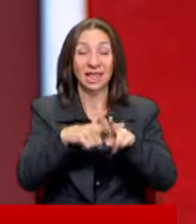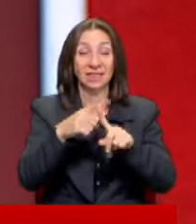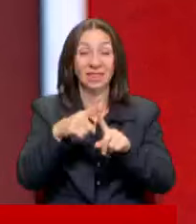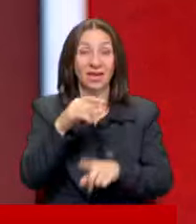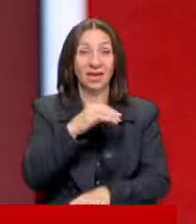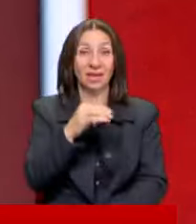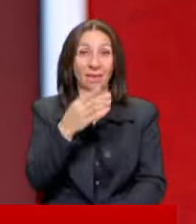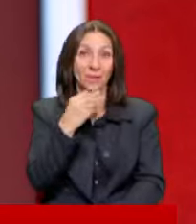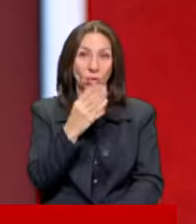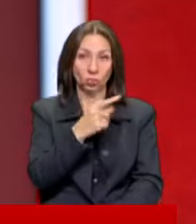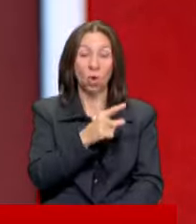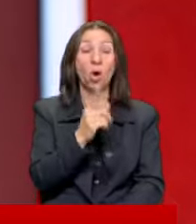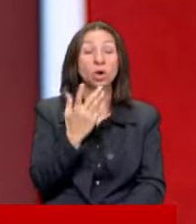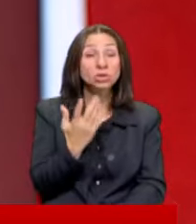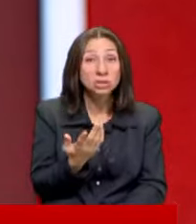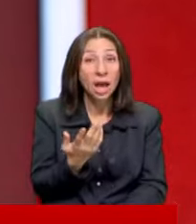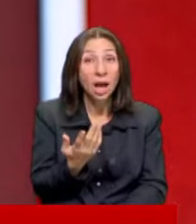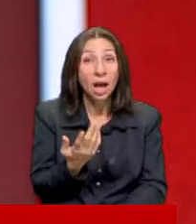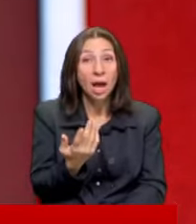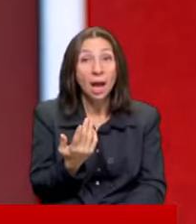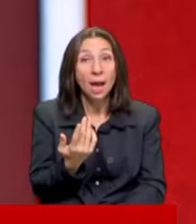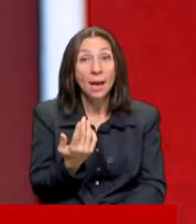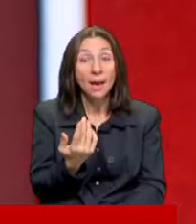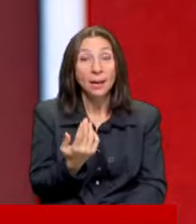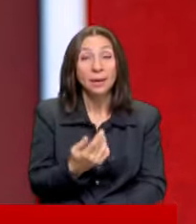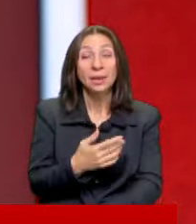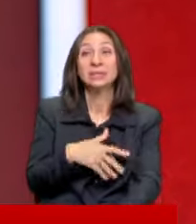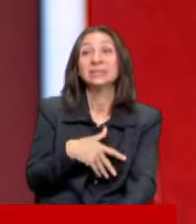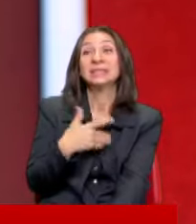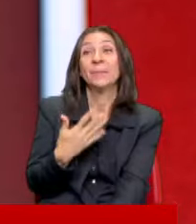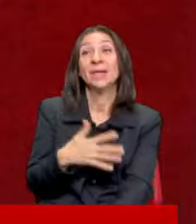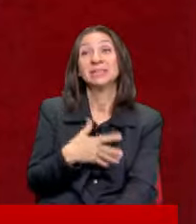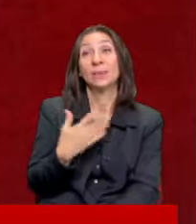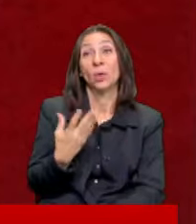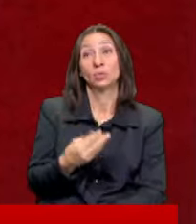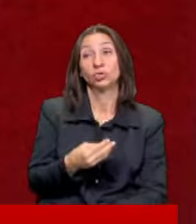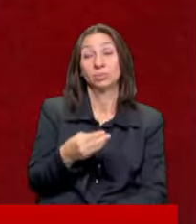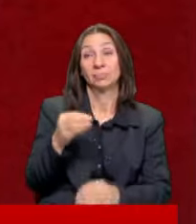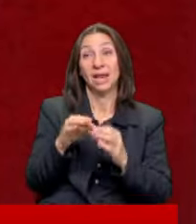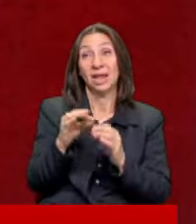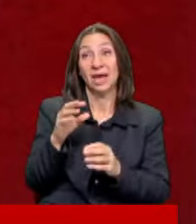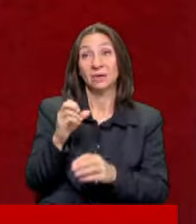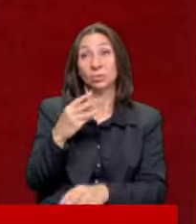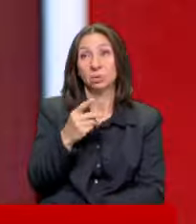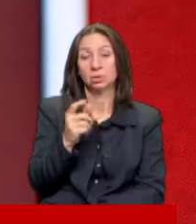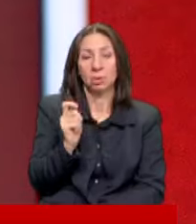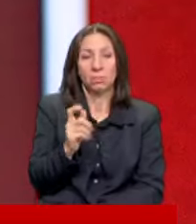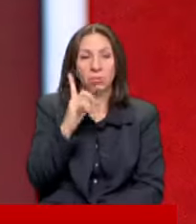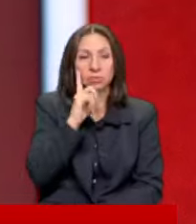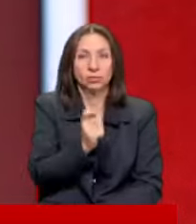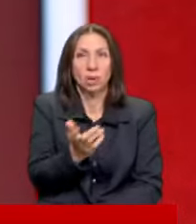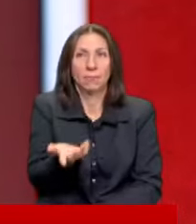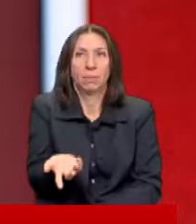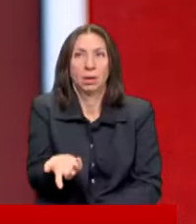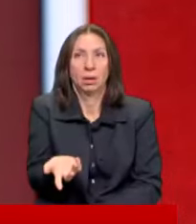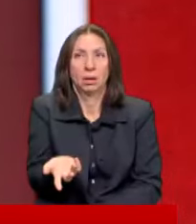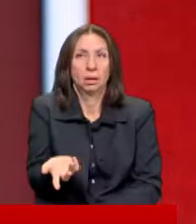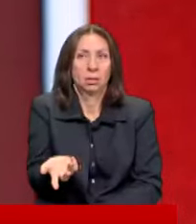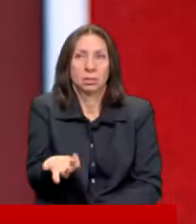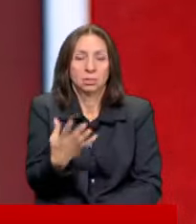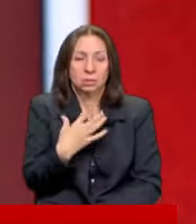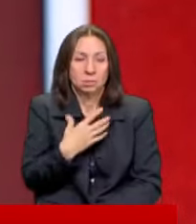yararlandı Oysa bakın Eee ama isteme istemeye yararlanmış Bilal Erdoğan yapmayabilir de başvuru yapmayabilir de